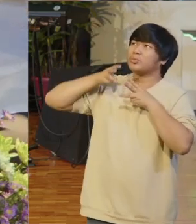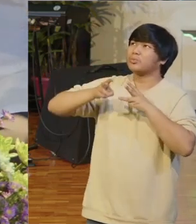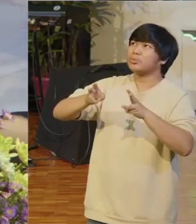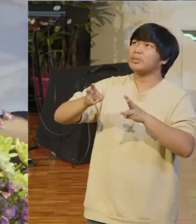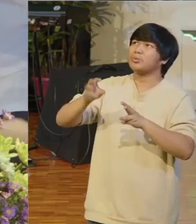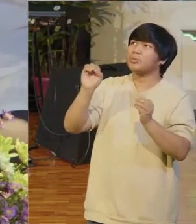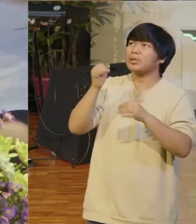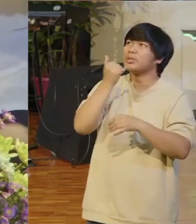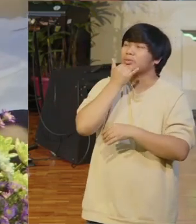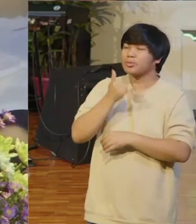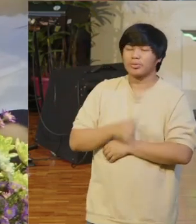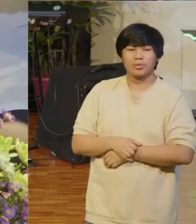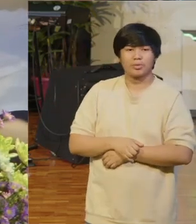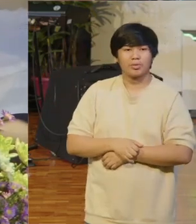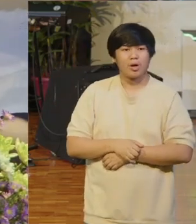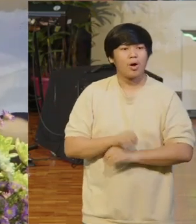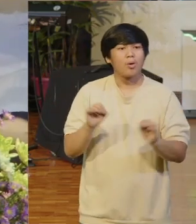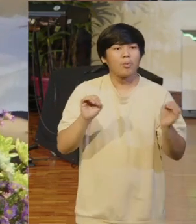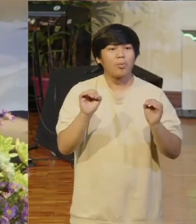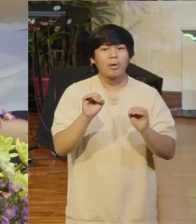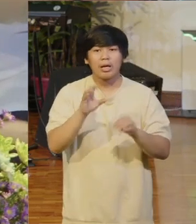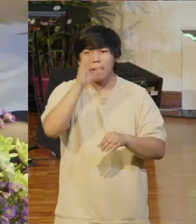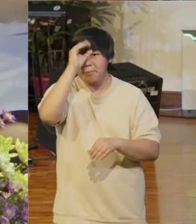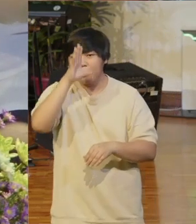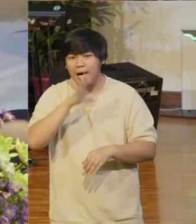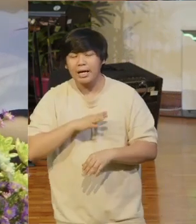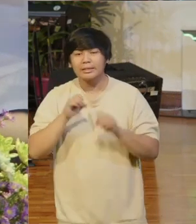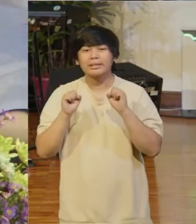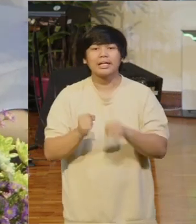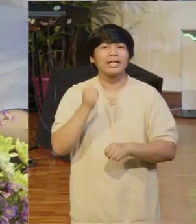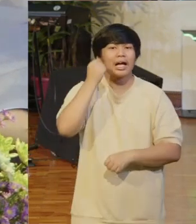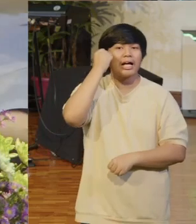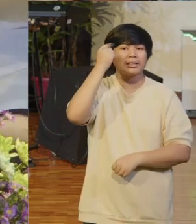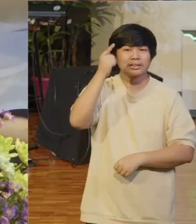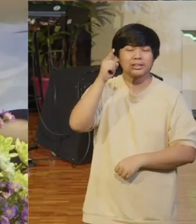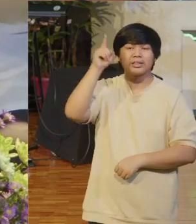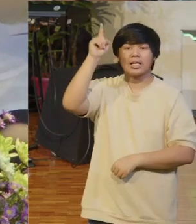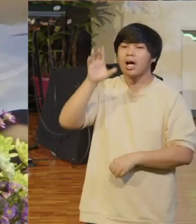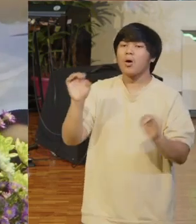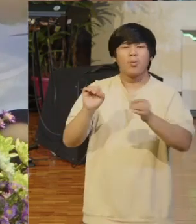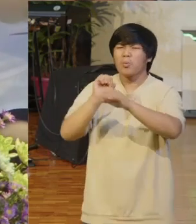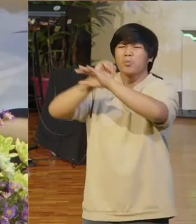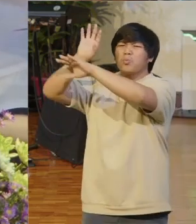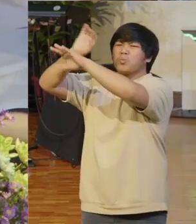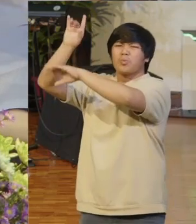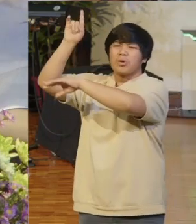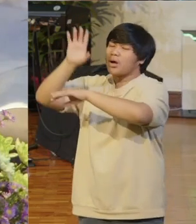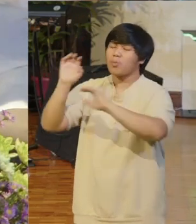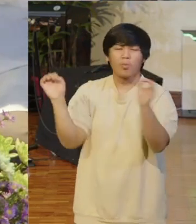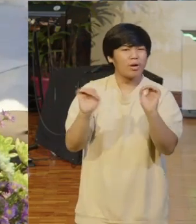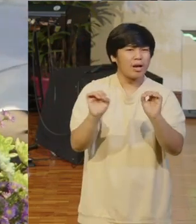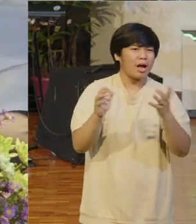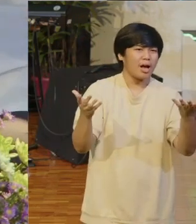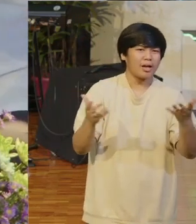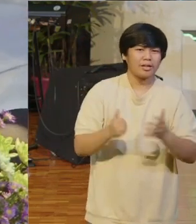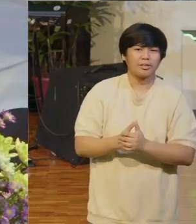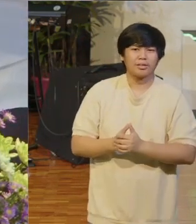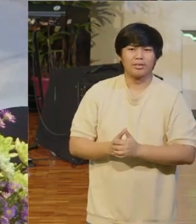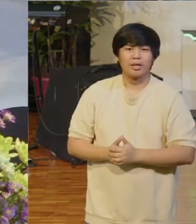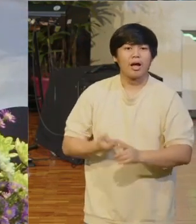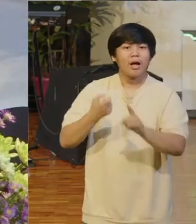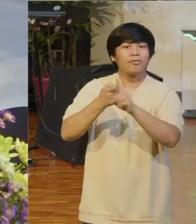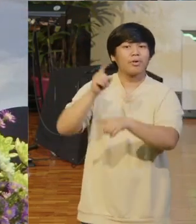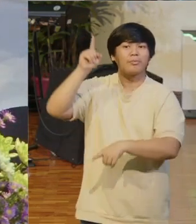ways. For who has known the mind of the Lord and who has been His counselor, or who has given a gift to Him that He might be repaid? For